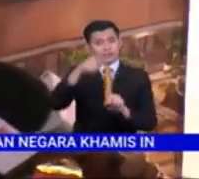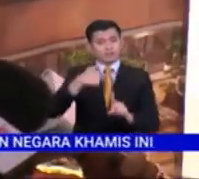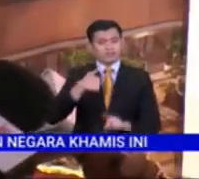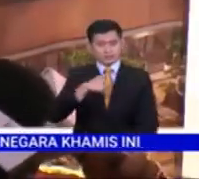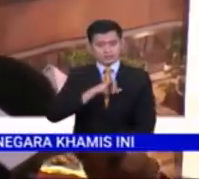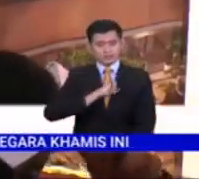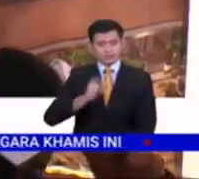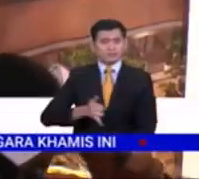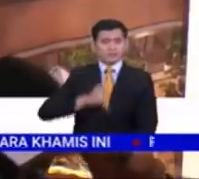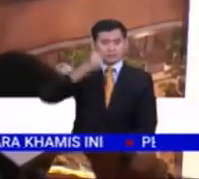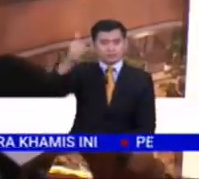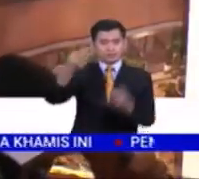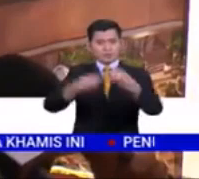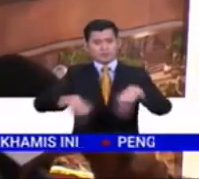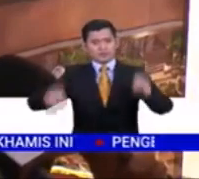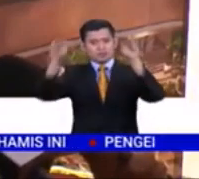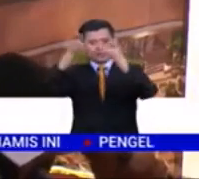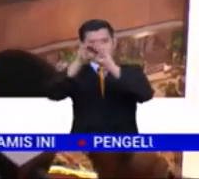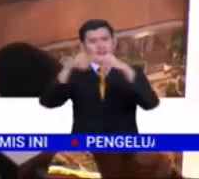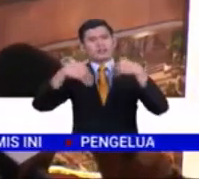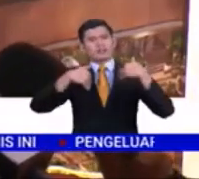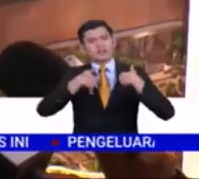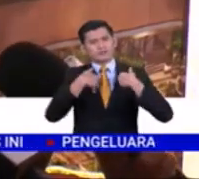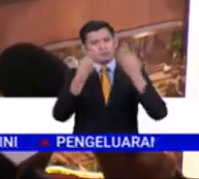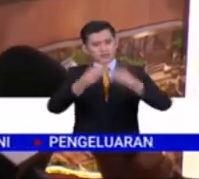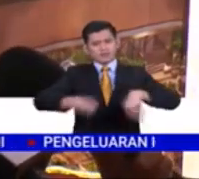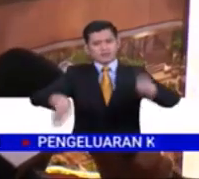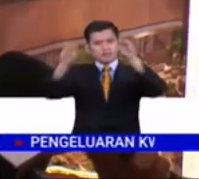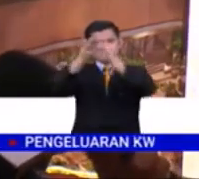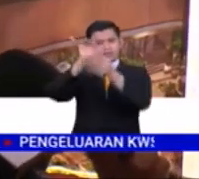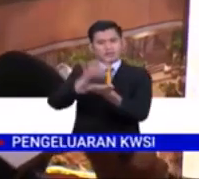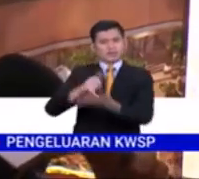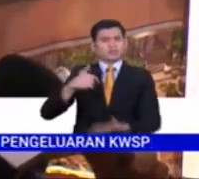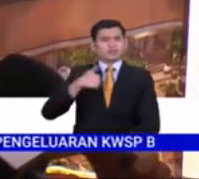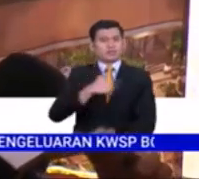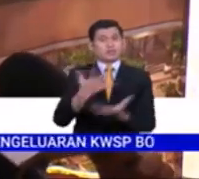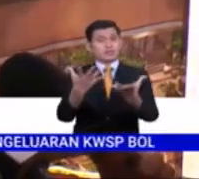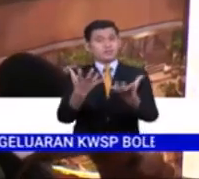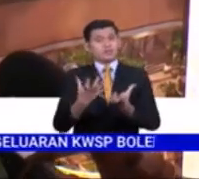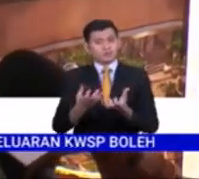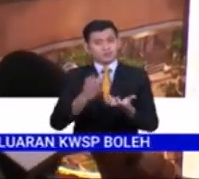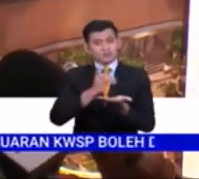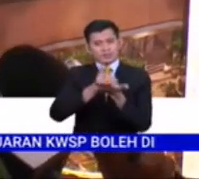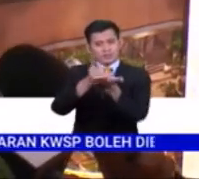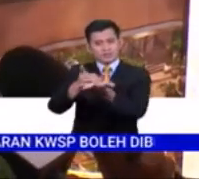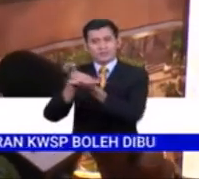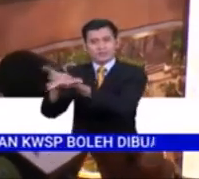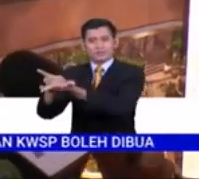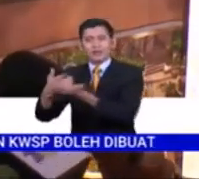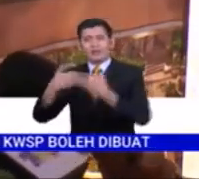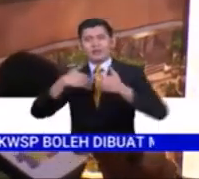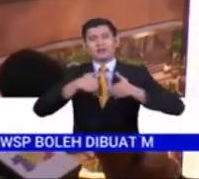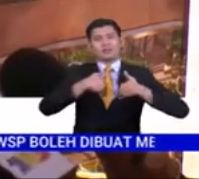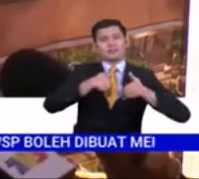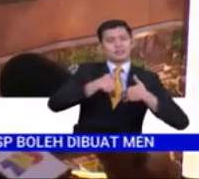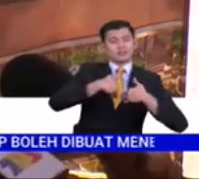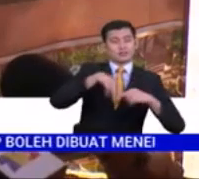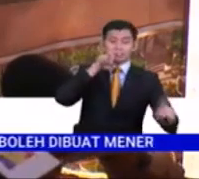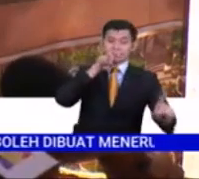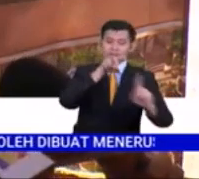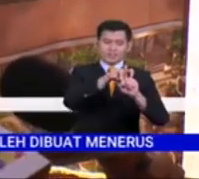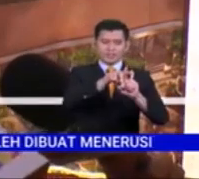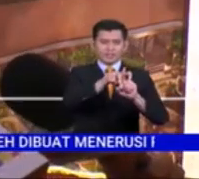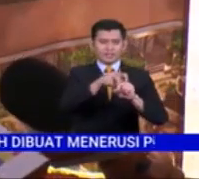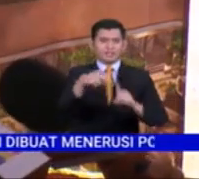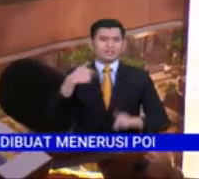masjid, ke surau ada makcik-makcik. Ah, ustaz, masjid itu kami nak menyumbang-menyumbang. Ada yang mesej, ada yang WhatsApp. Jadi kita bagilah